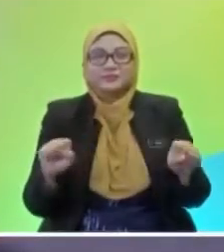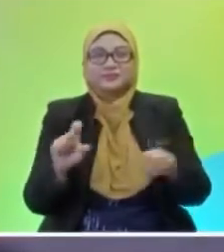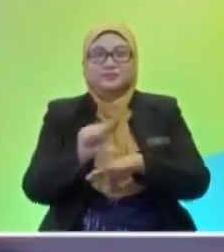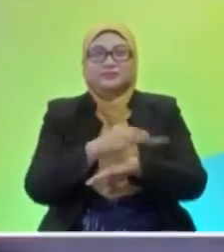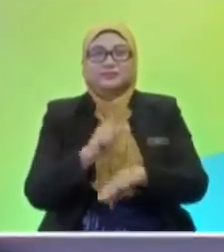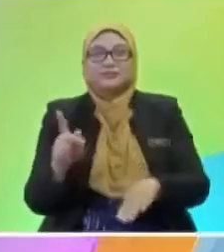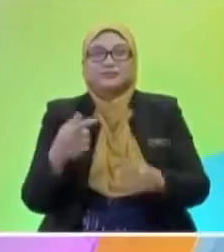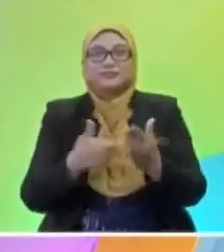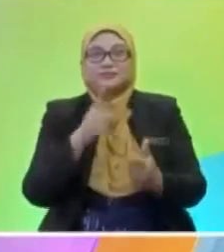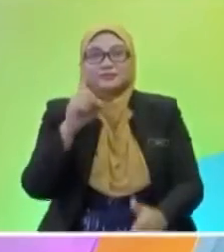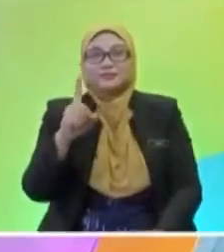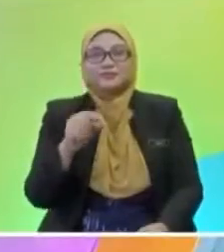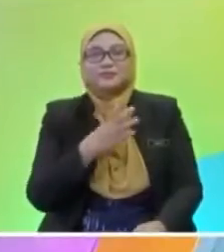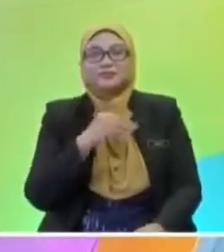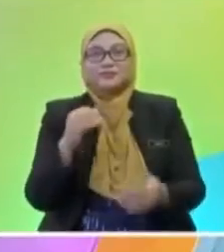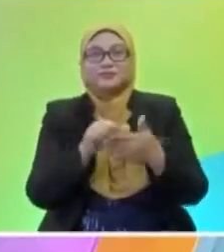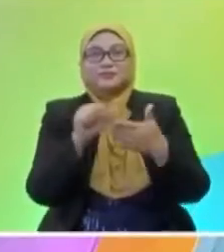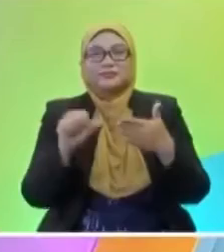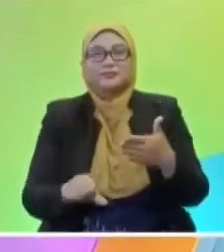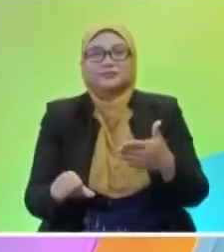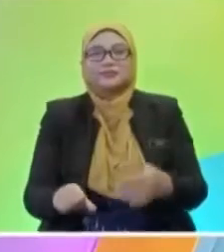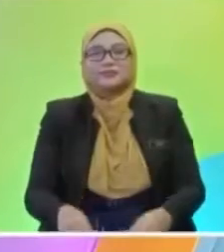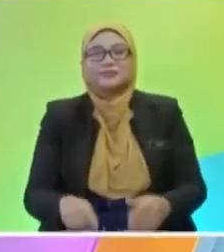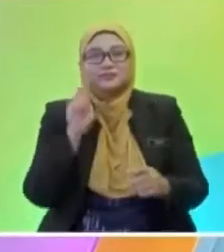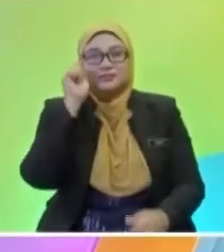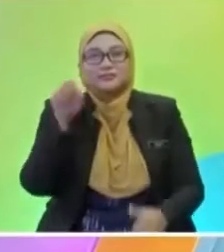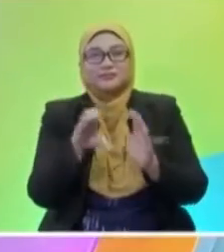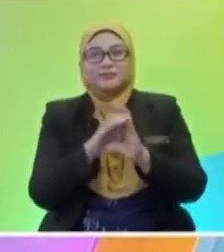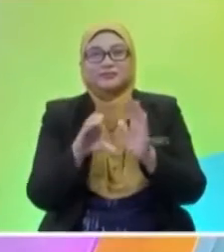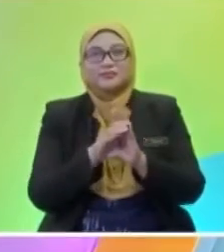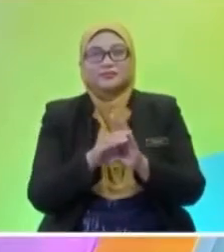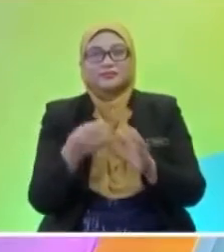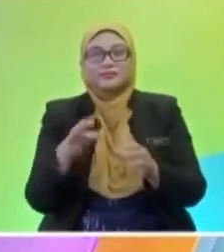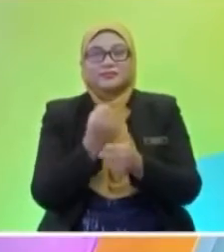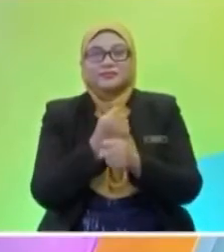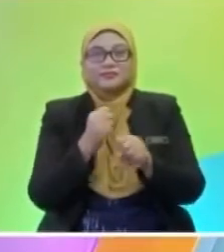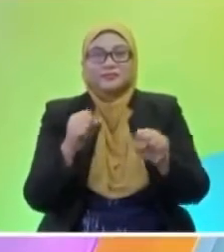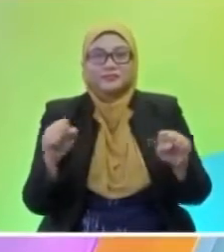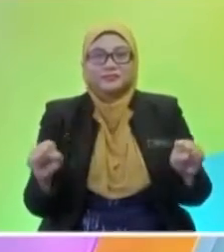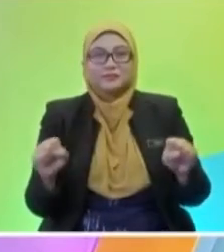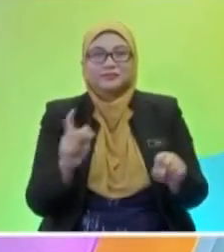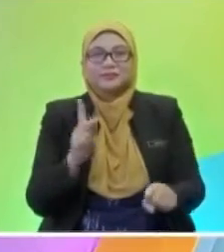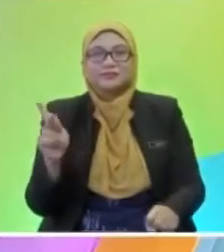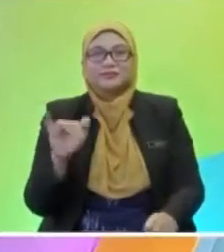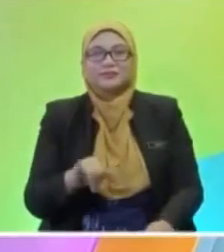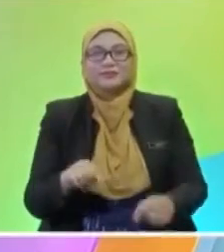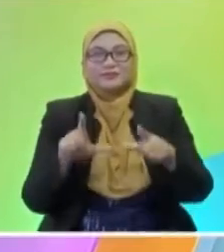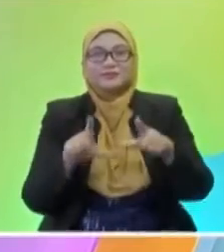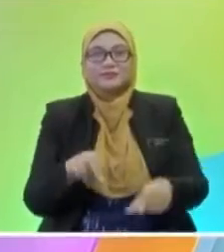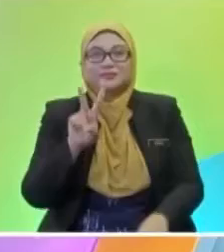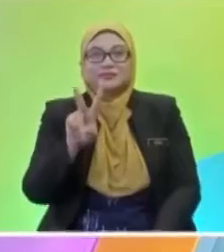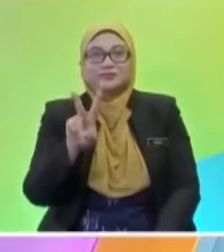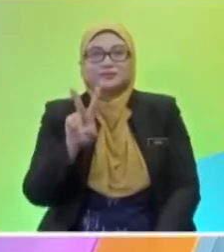satu dan akhirnya. Okey, jadi cikgu dah tunjuk contoh. Jadi cikgu dah siapkan yang telah diletakkan dua yang